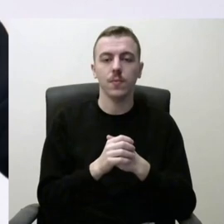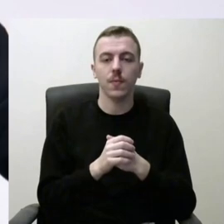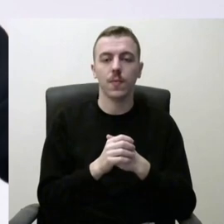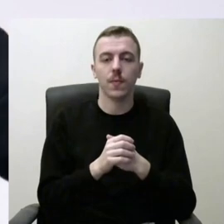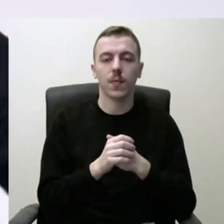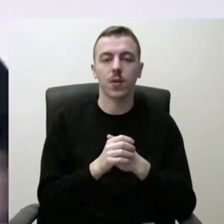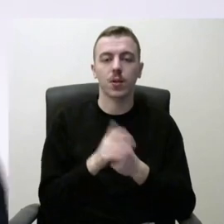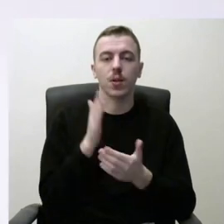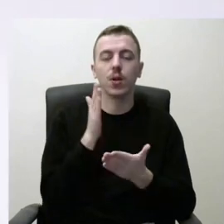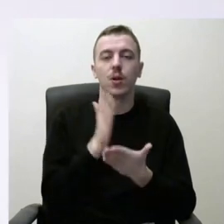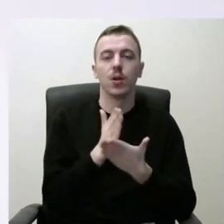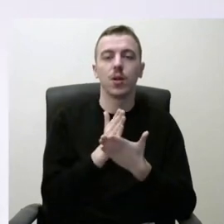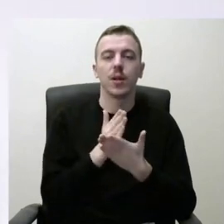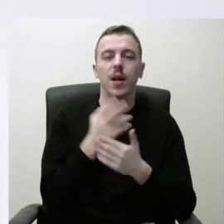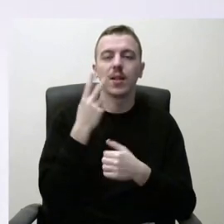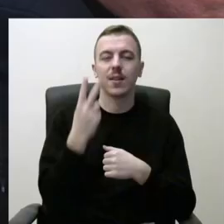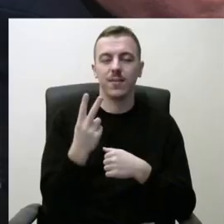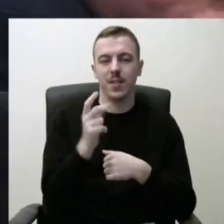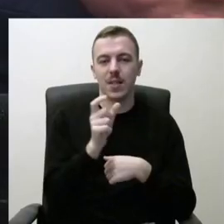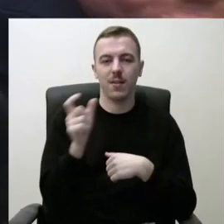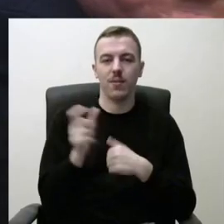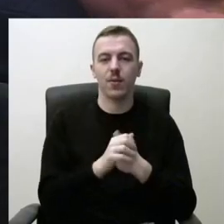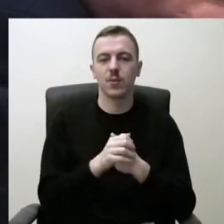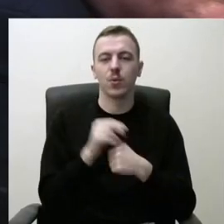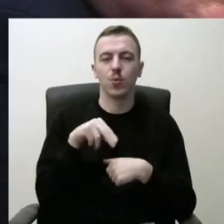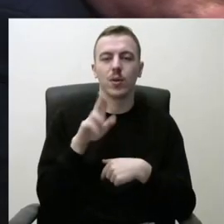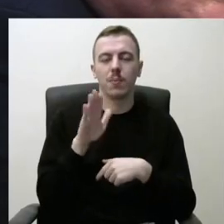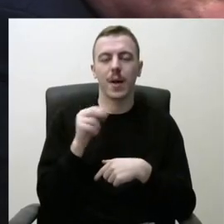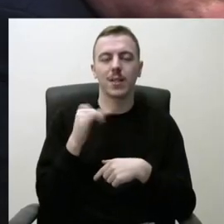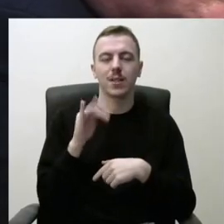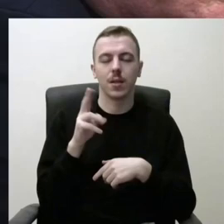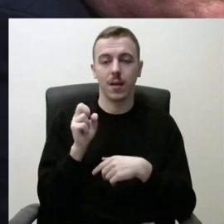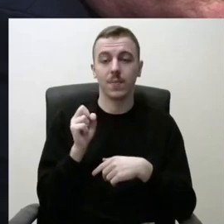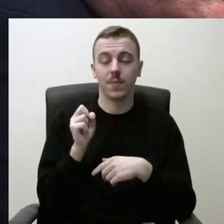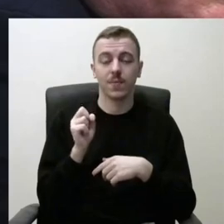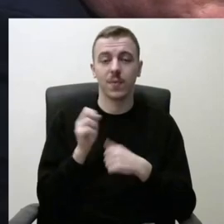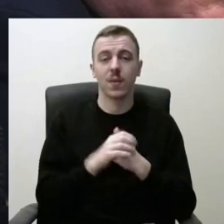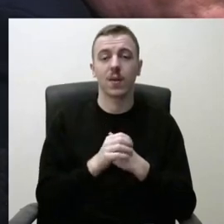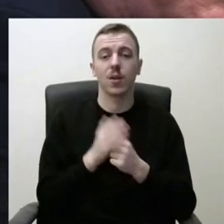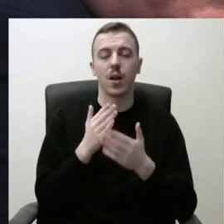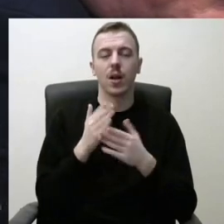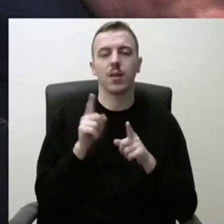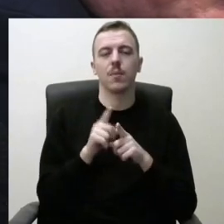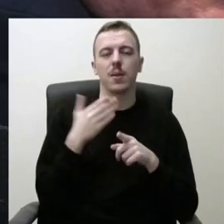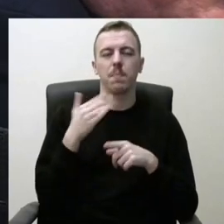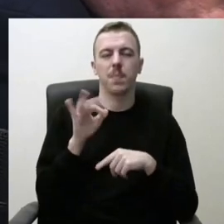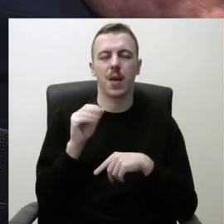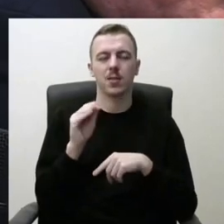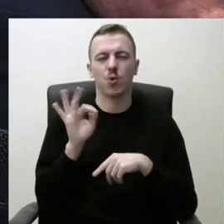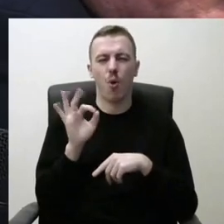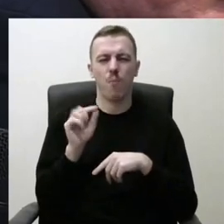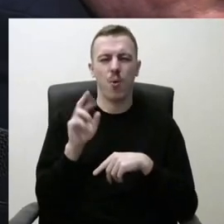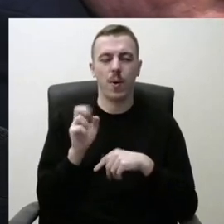Yra dvi, turbūt, savokos urbanistikoje, šiaip iš esmės pati urbanistika ir miestokūra. Aiškiai, šiuo metu Kaune